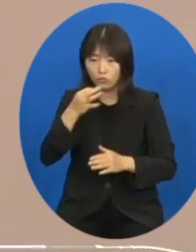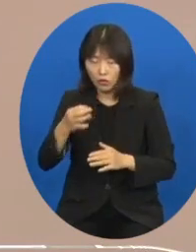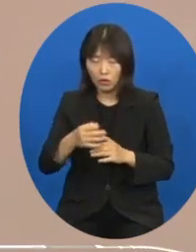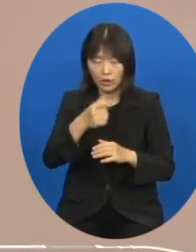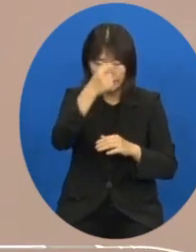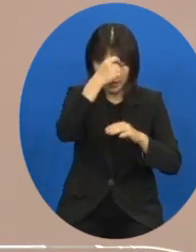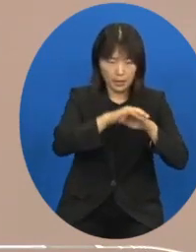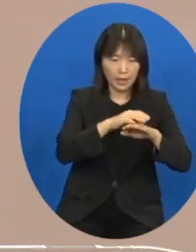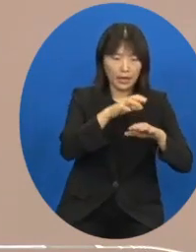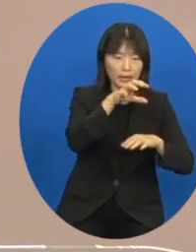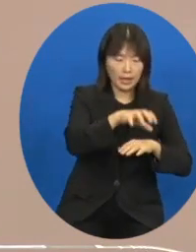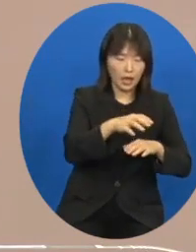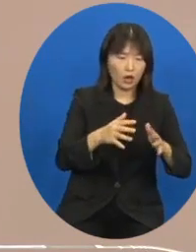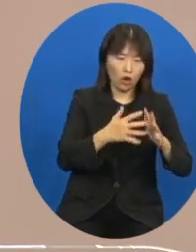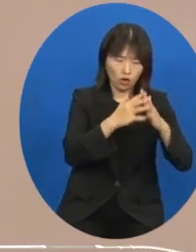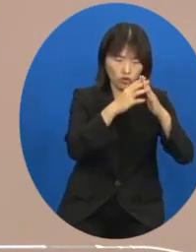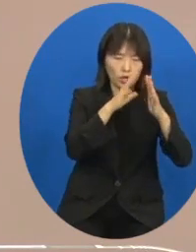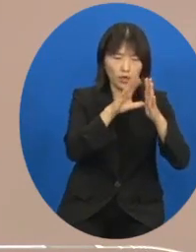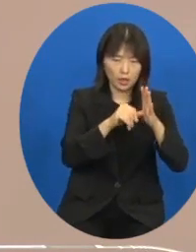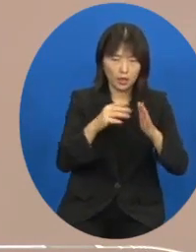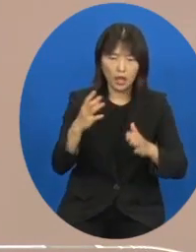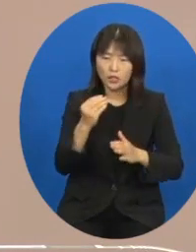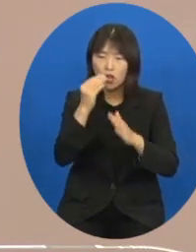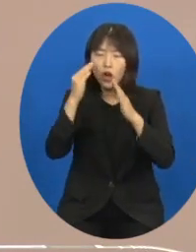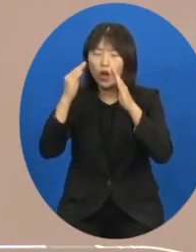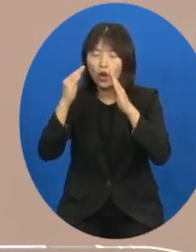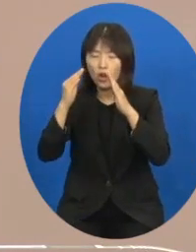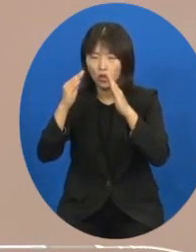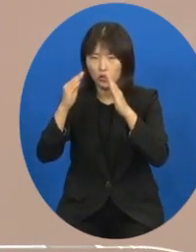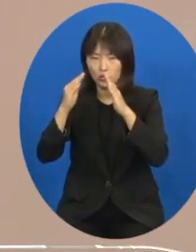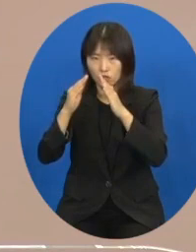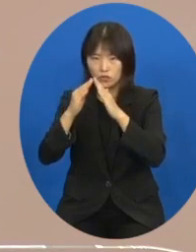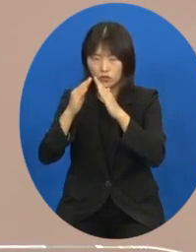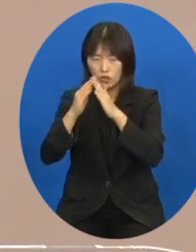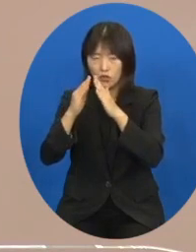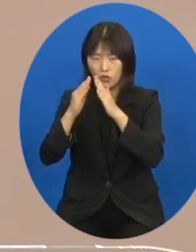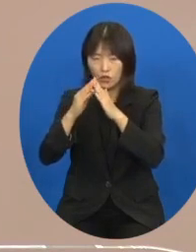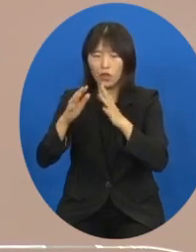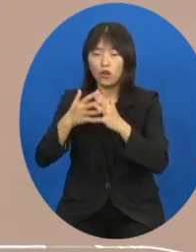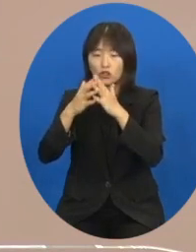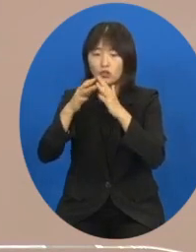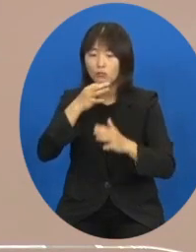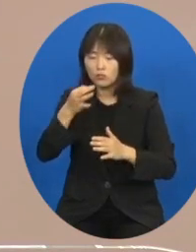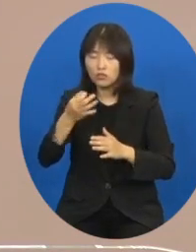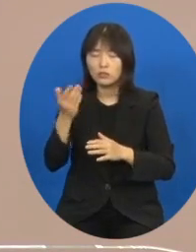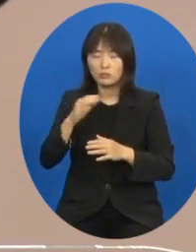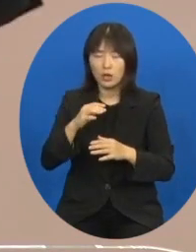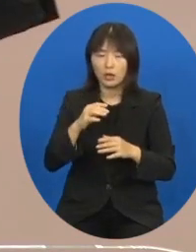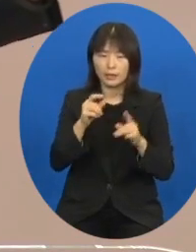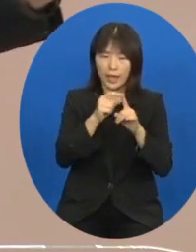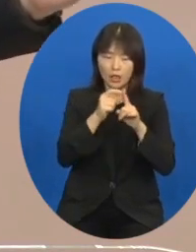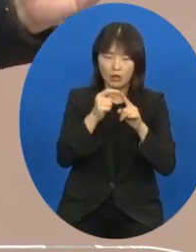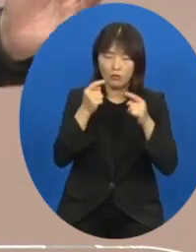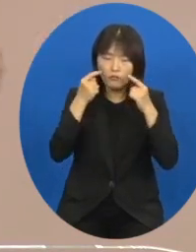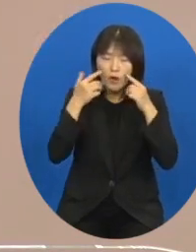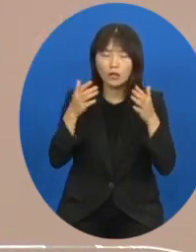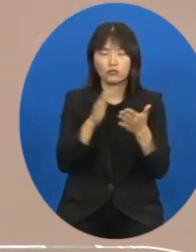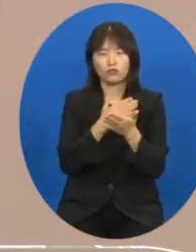이렇게 표현하기도 합니다. 그러나 이제는 용어를 좀 정확하게 할 필요도 있습니다.